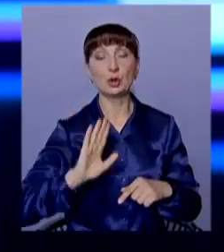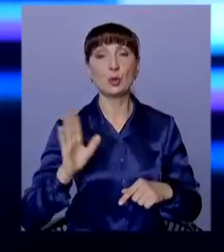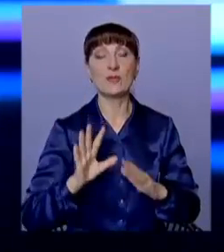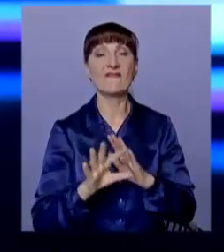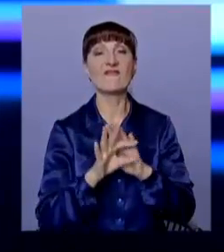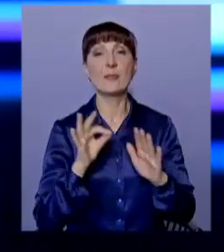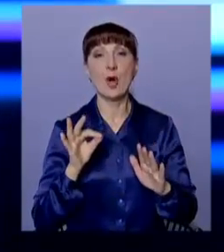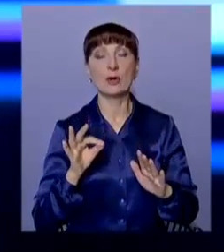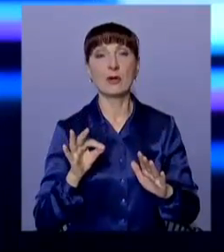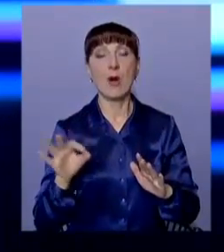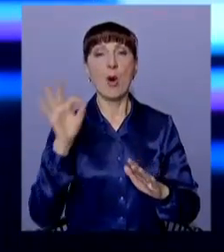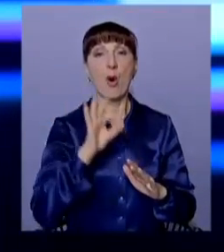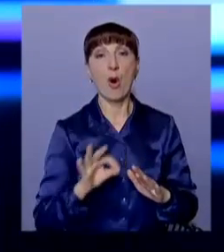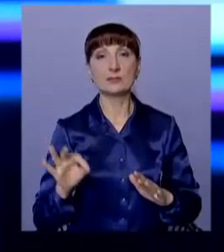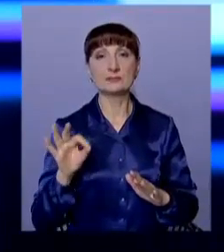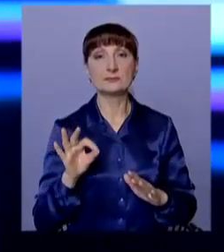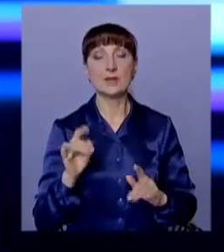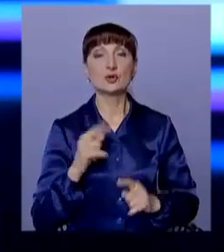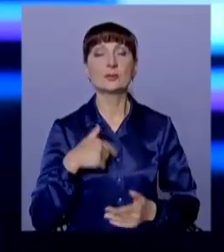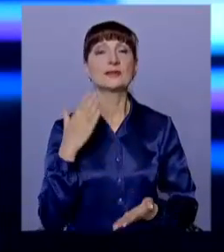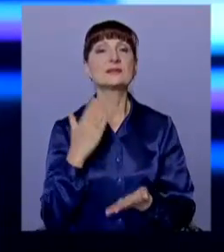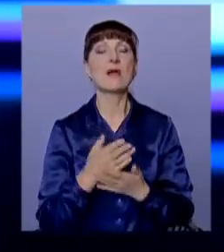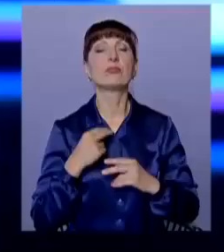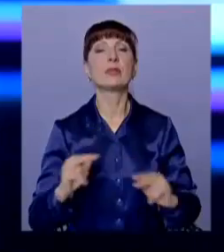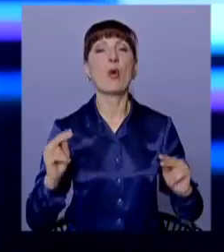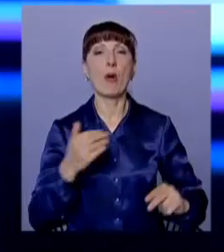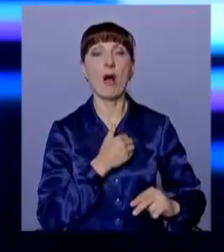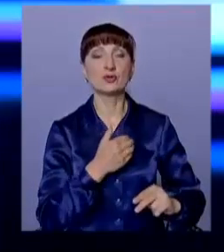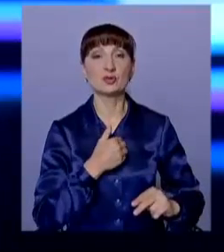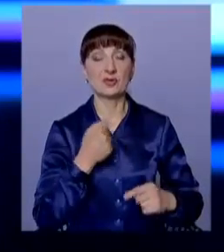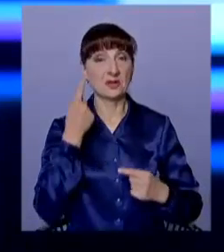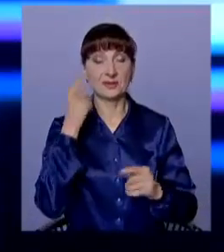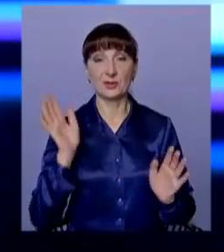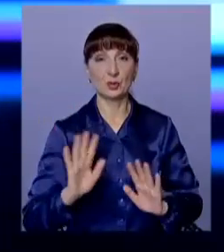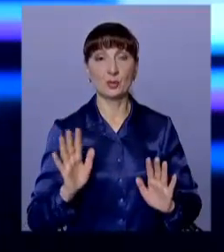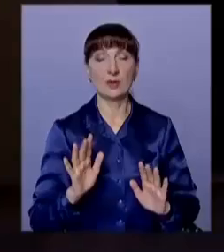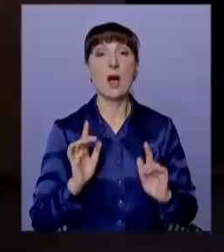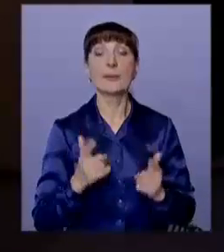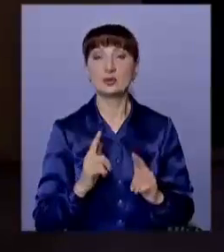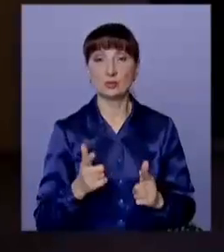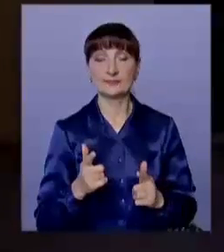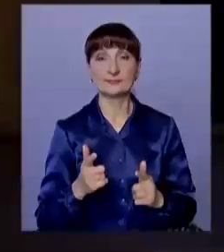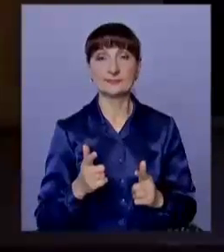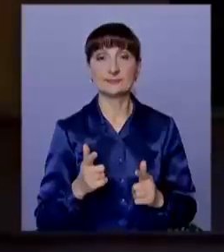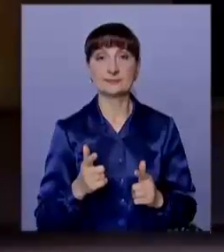даже не задумывался над тем, чтобы стать педагогом почему-то. То есть почему, я объясню почему.